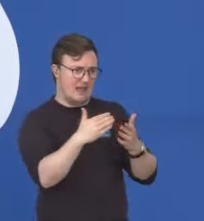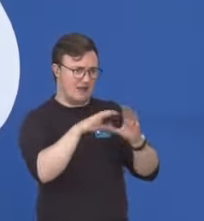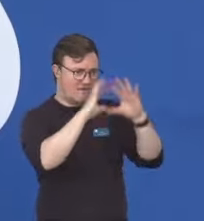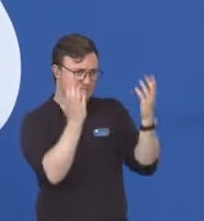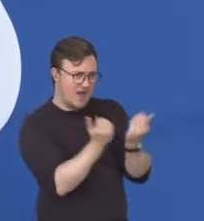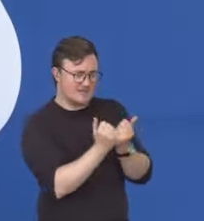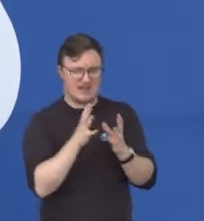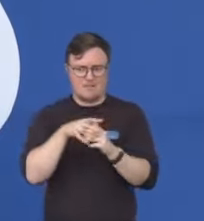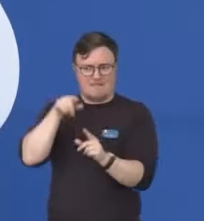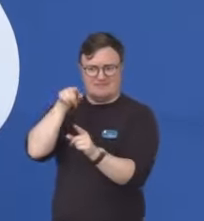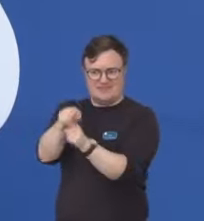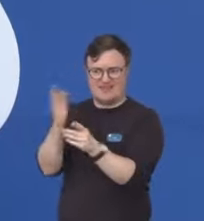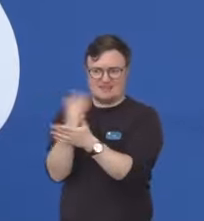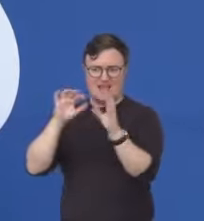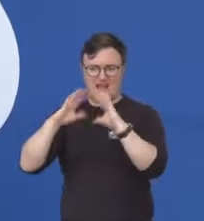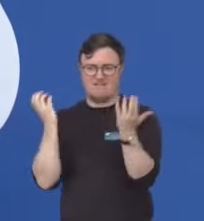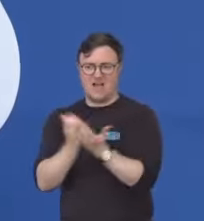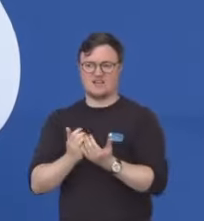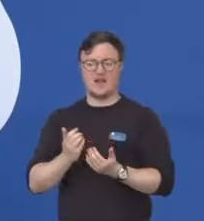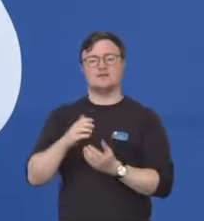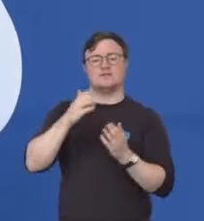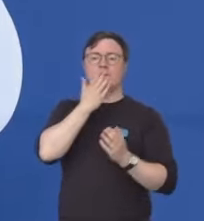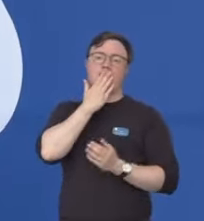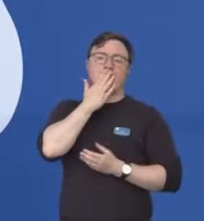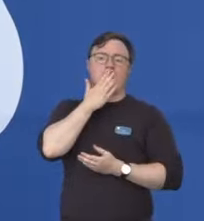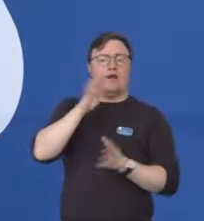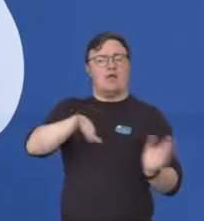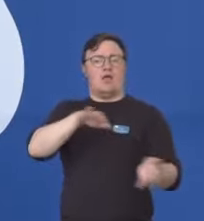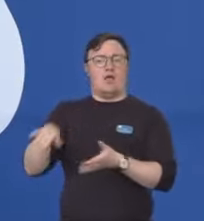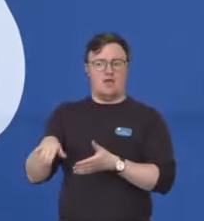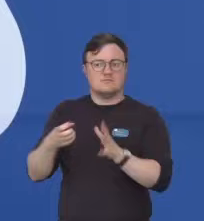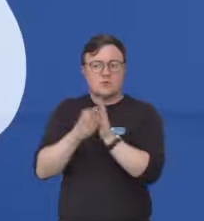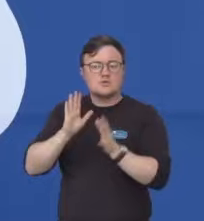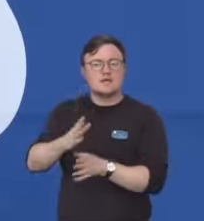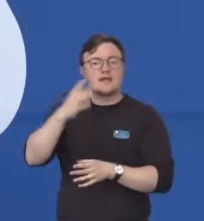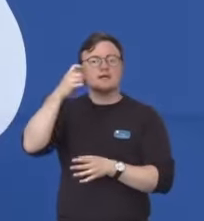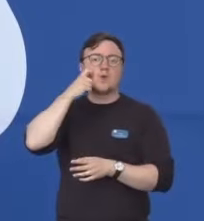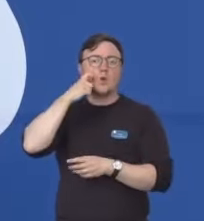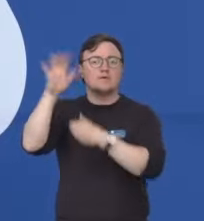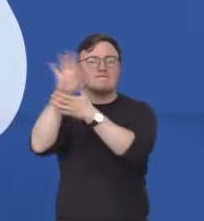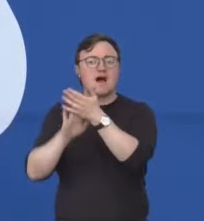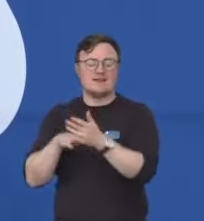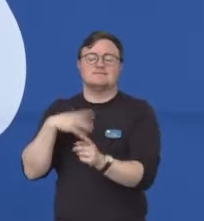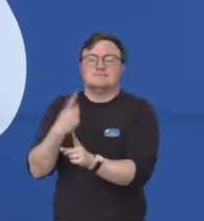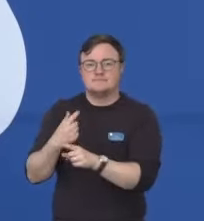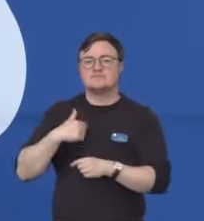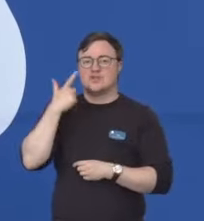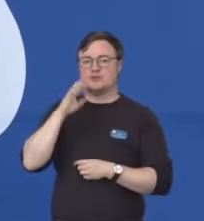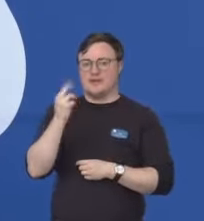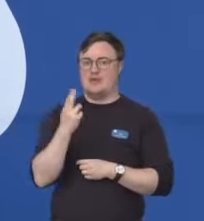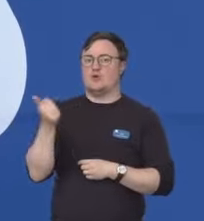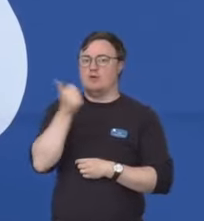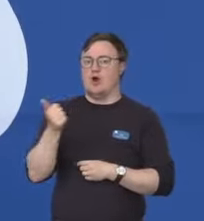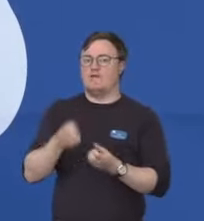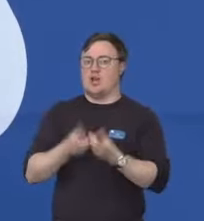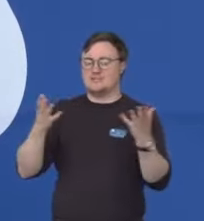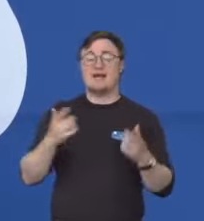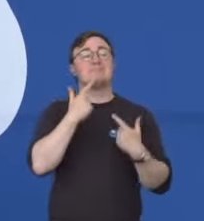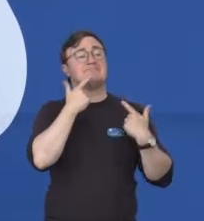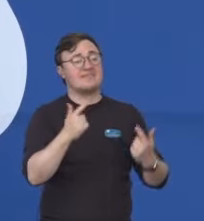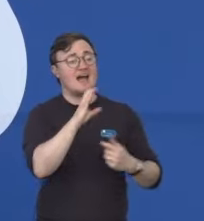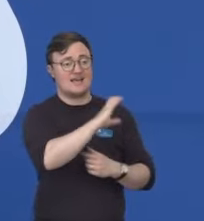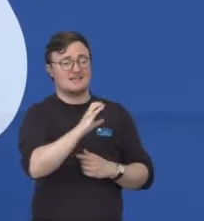hudfärgen på de barnen som ofta värderar känsloskalan kring detta. Så att, det tror jag är en sak som EU skulle kunna göra SSU, som ökar förtroendet. Tack så